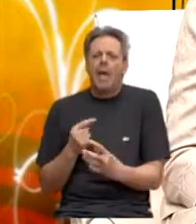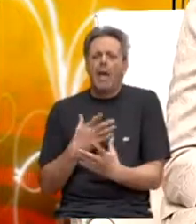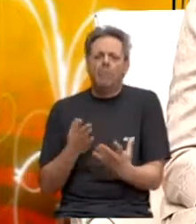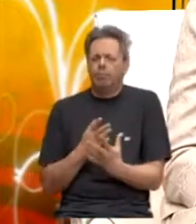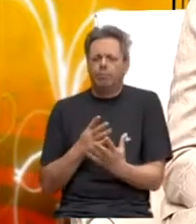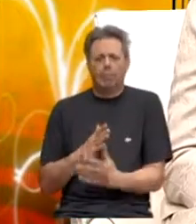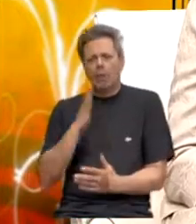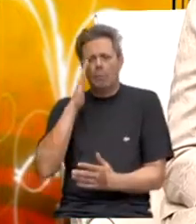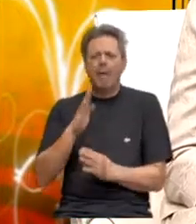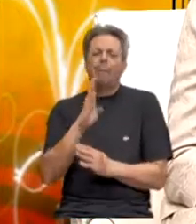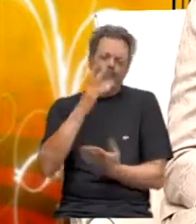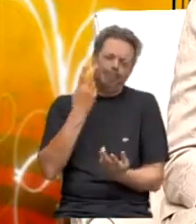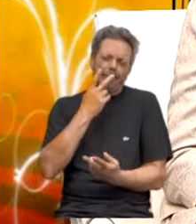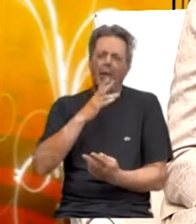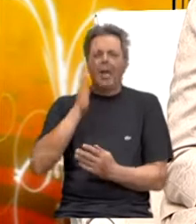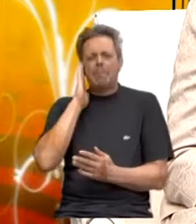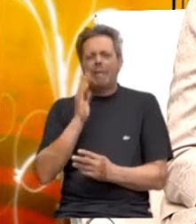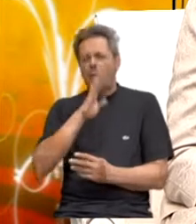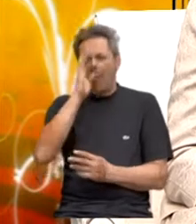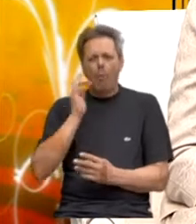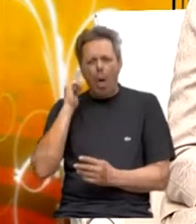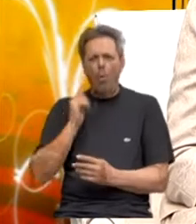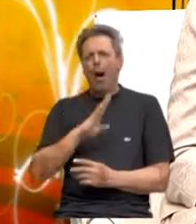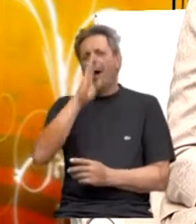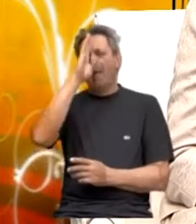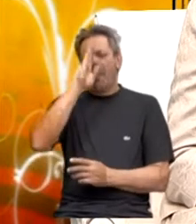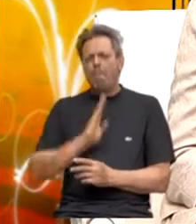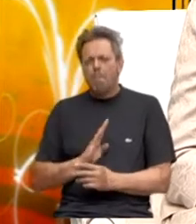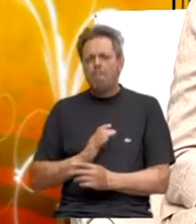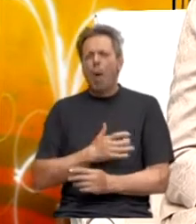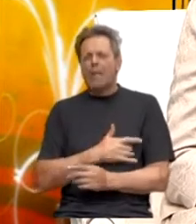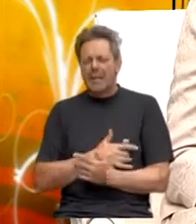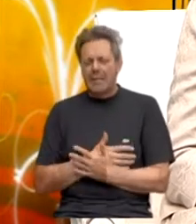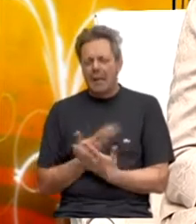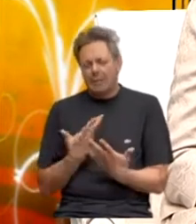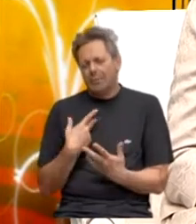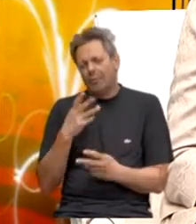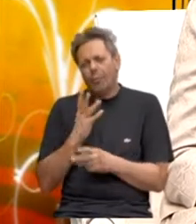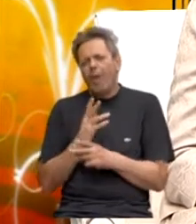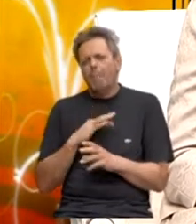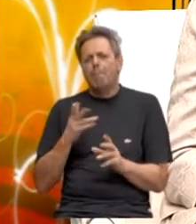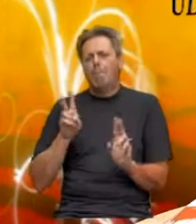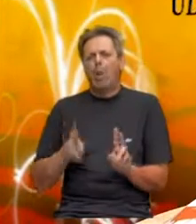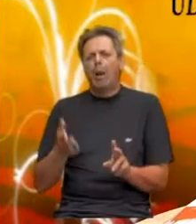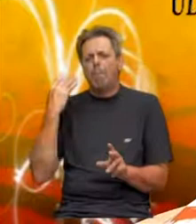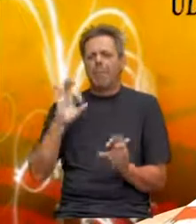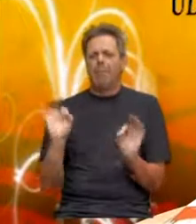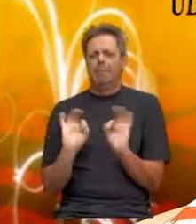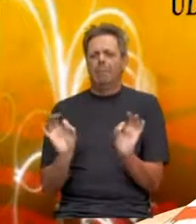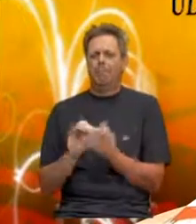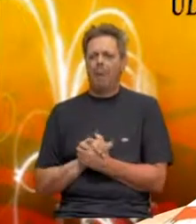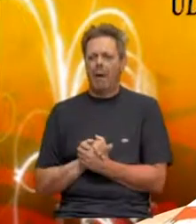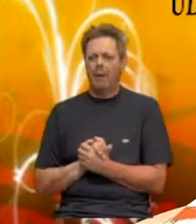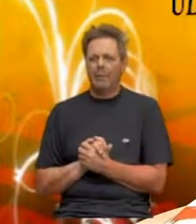uha. Na pola uha, na pola srca. Na pola vi u stvari srca. Uvijek da. Agresirate svoje srce, tako jel da? Evo, tako je. Evo, zahvaljujući vama